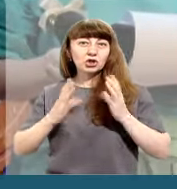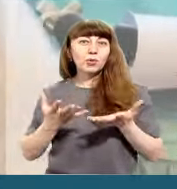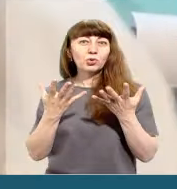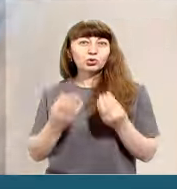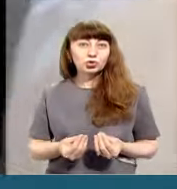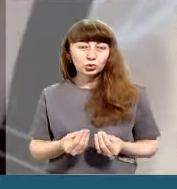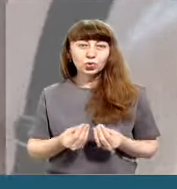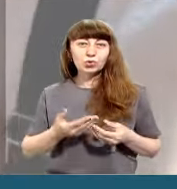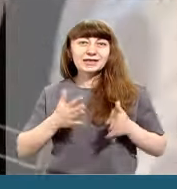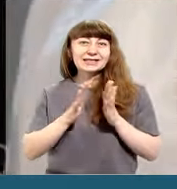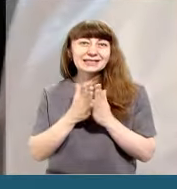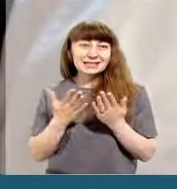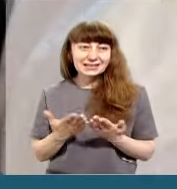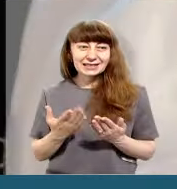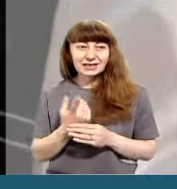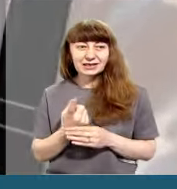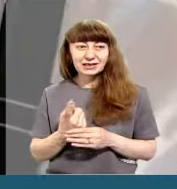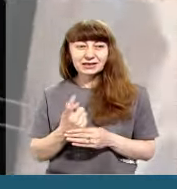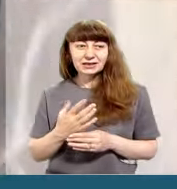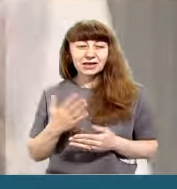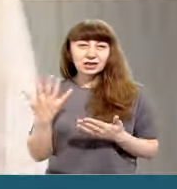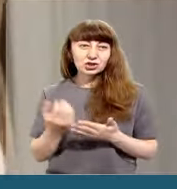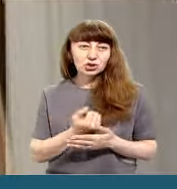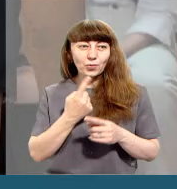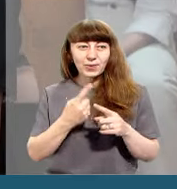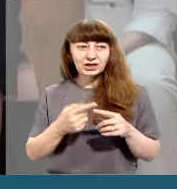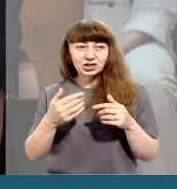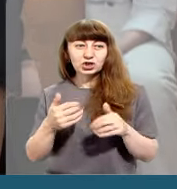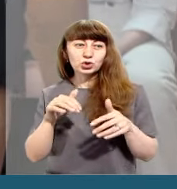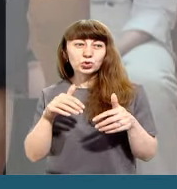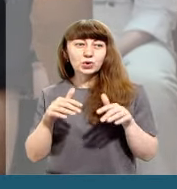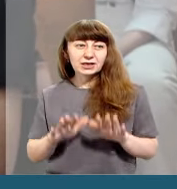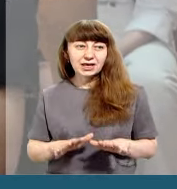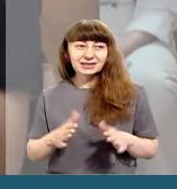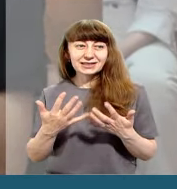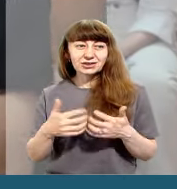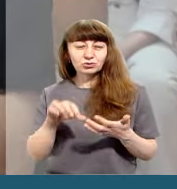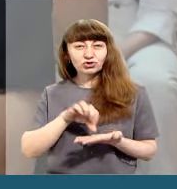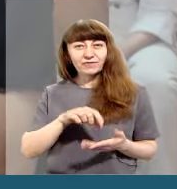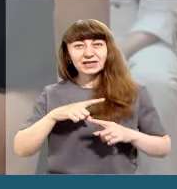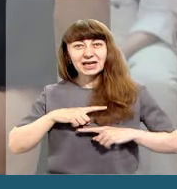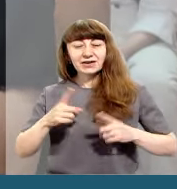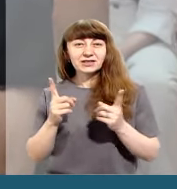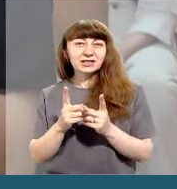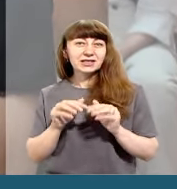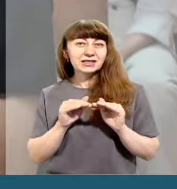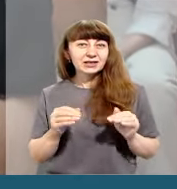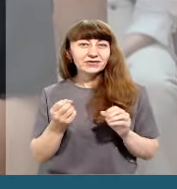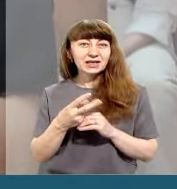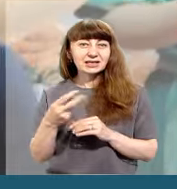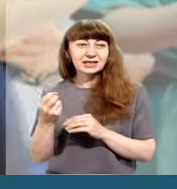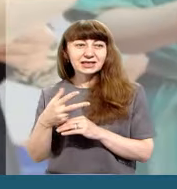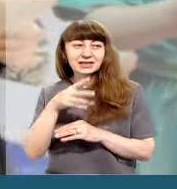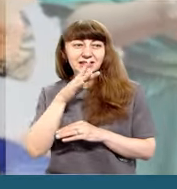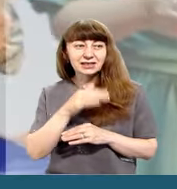его тема «Школа – это весело» моментально нашла положительный отклик среди участников. В финале встретились ребята в возрасте 12 и 13